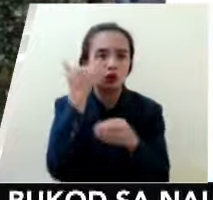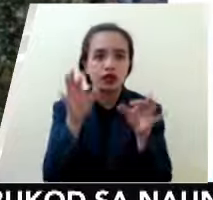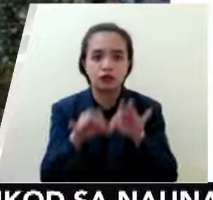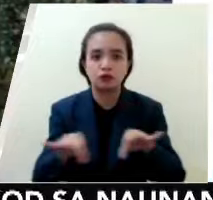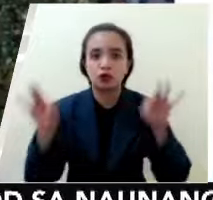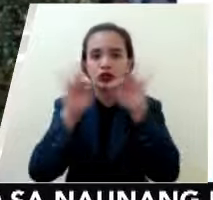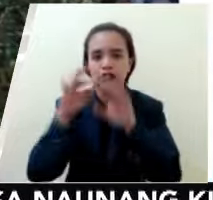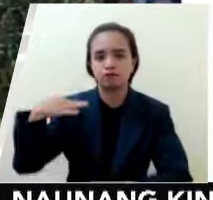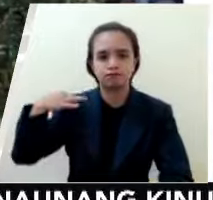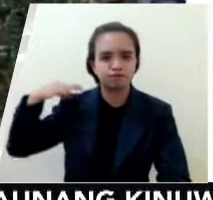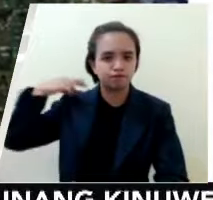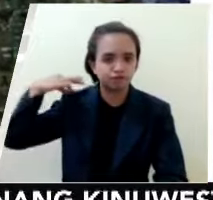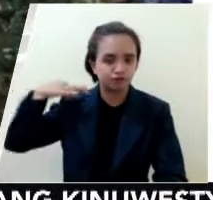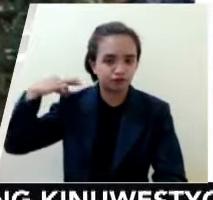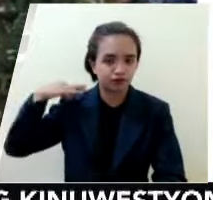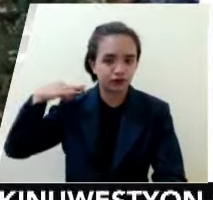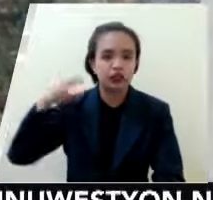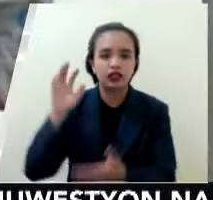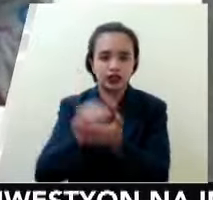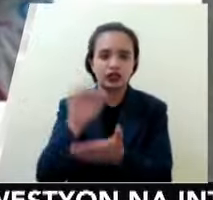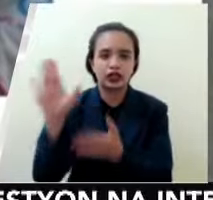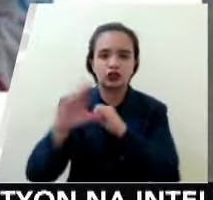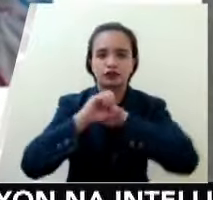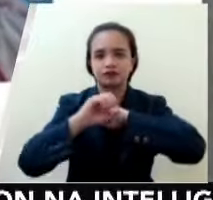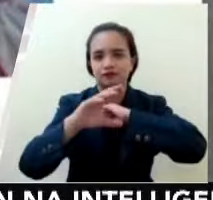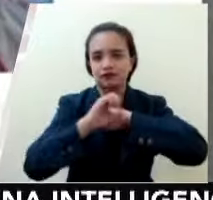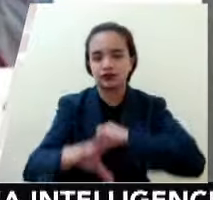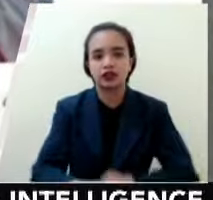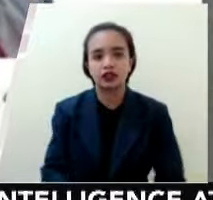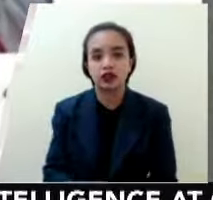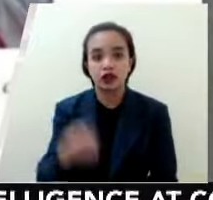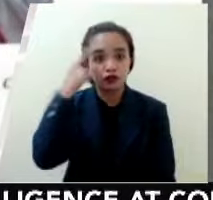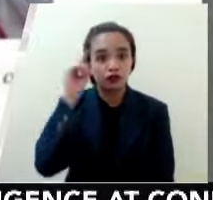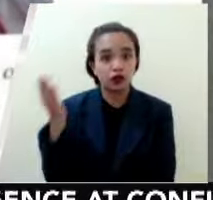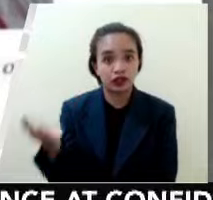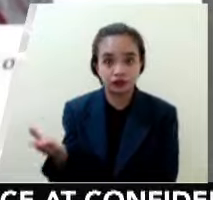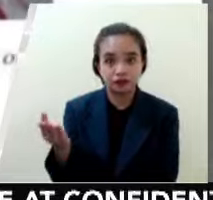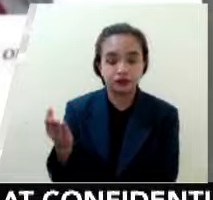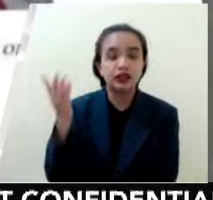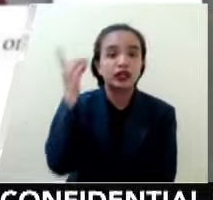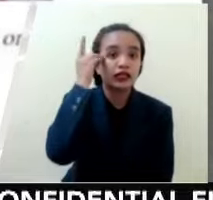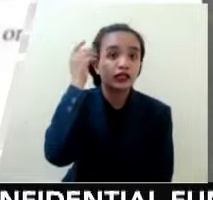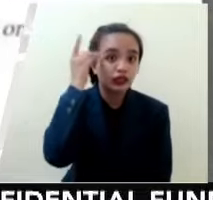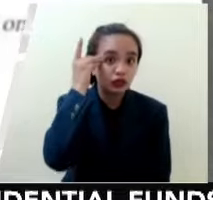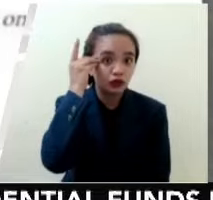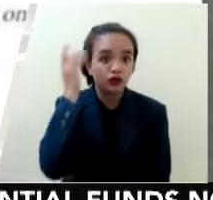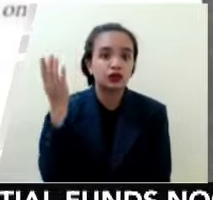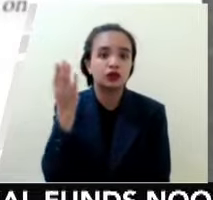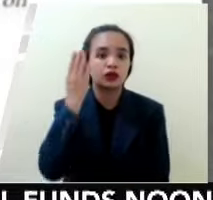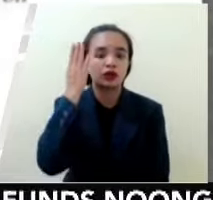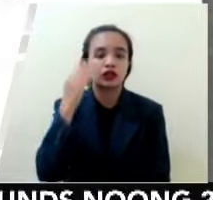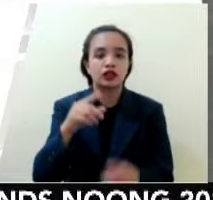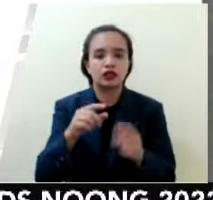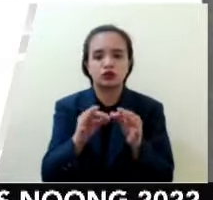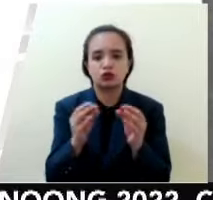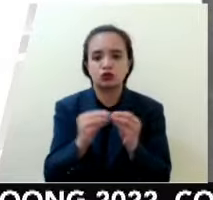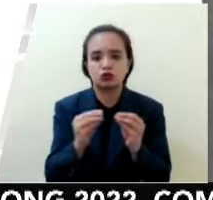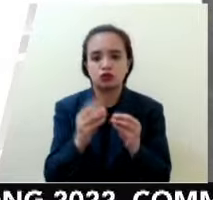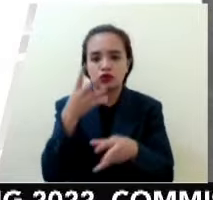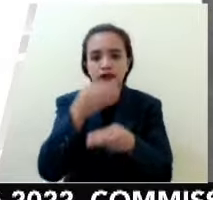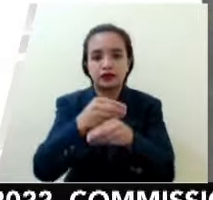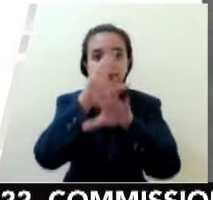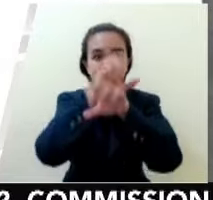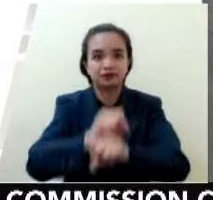volunteerism na isa sa kanyang advocacy. Para kay Dong, hindi lang extension ng family tradition ang kanyang pagpasok sa